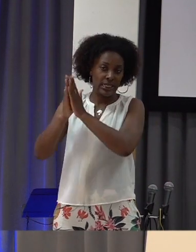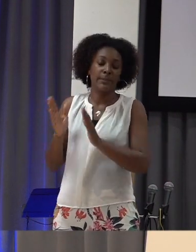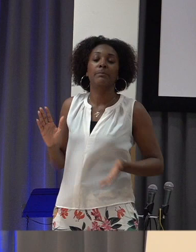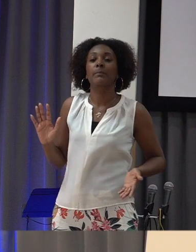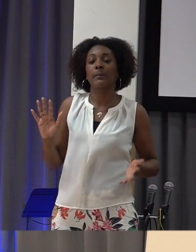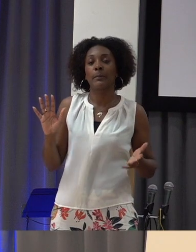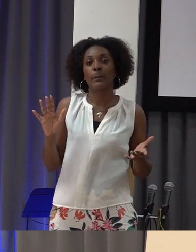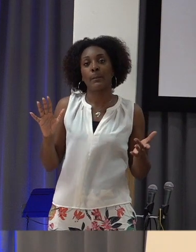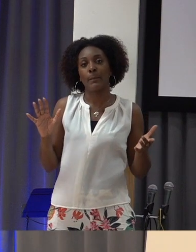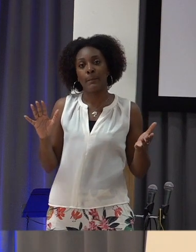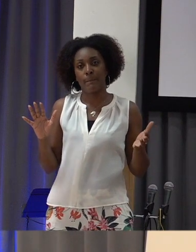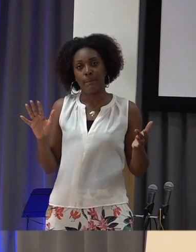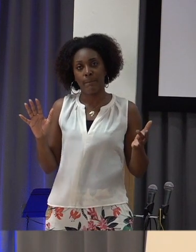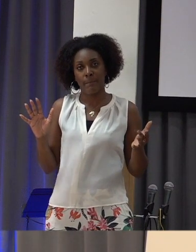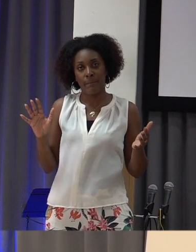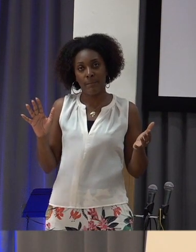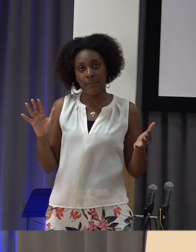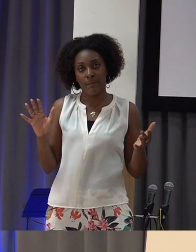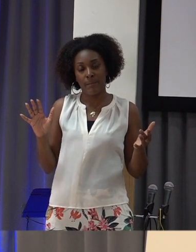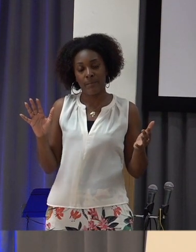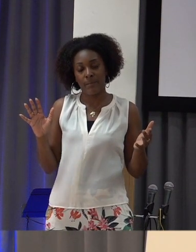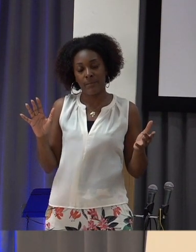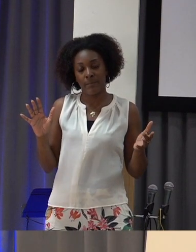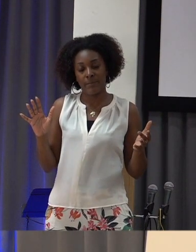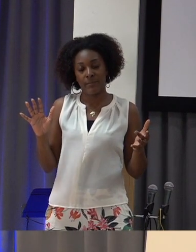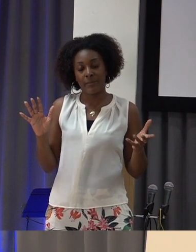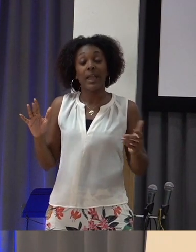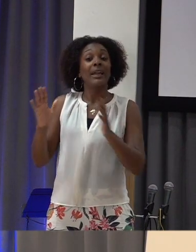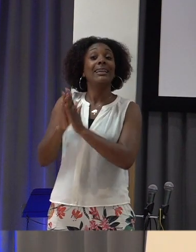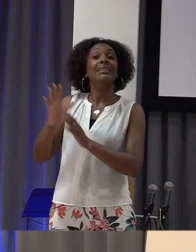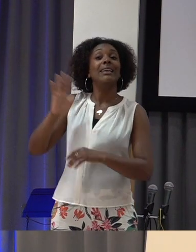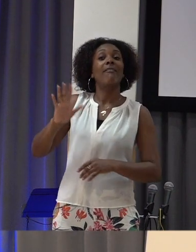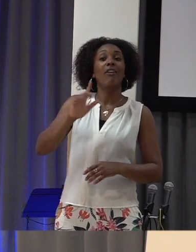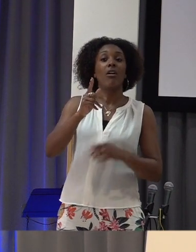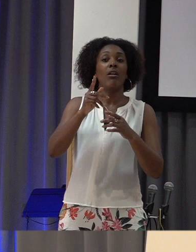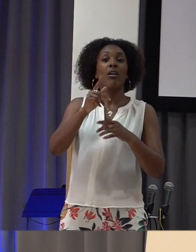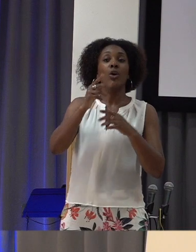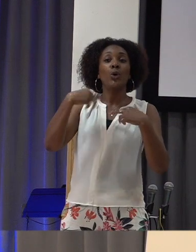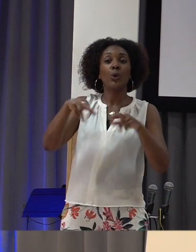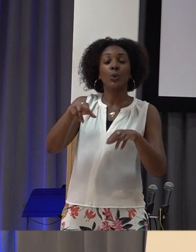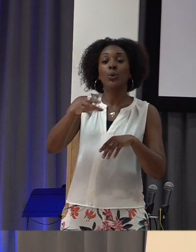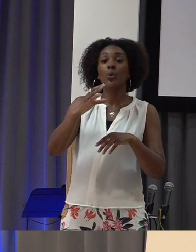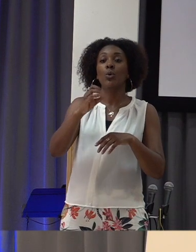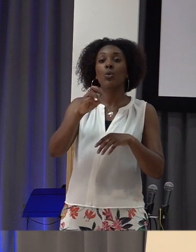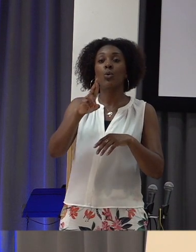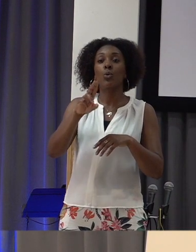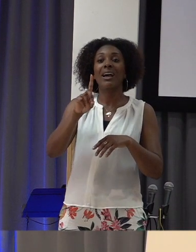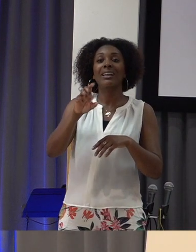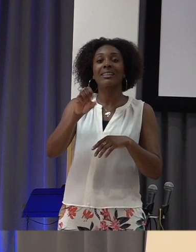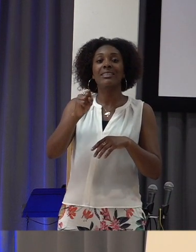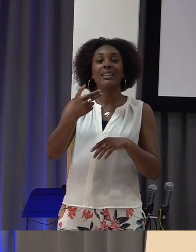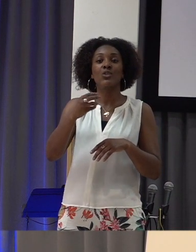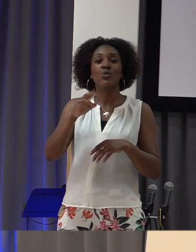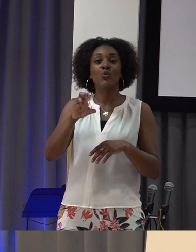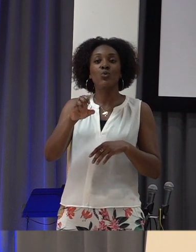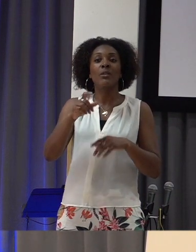encore, en ayant changé d'adresse, elle était située à Gambetta, rue de la Cour des Noux. Et quand je suis